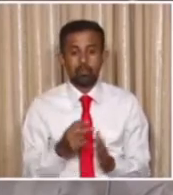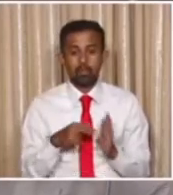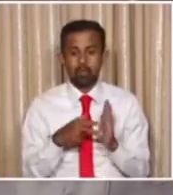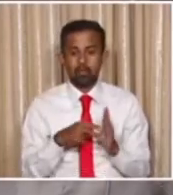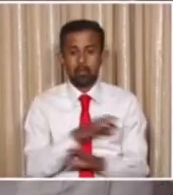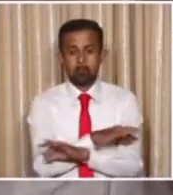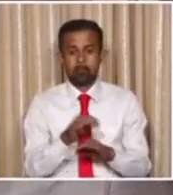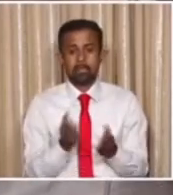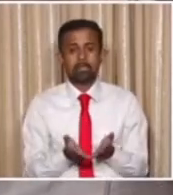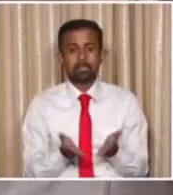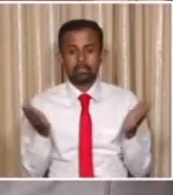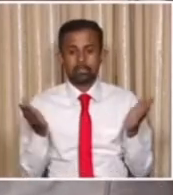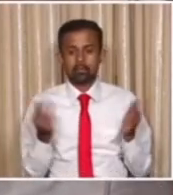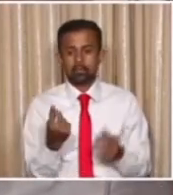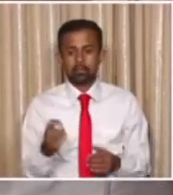උපක්‍රම ඉන්දියාවේ